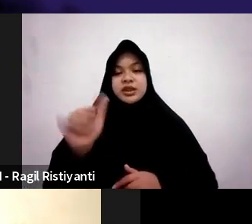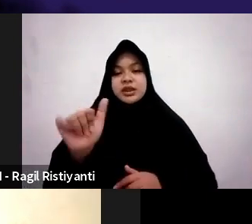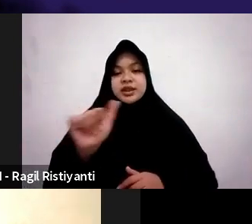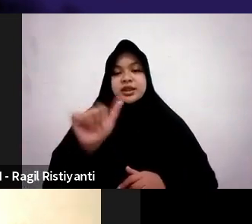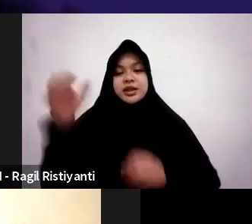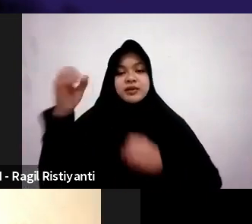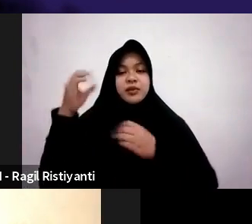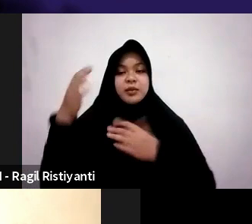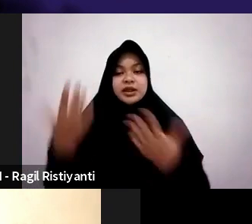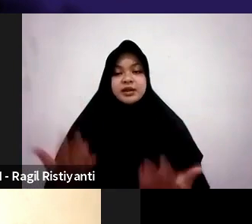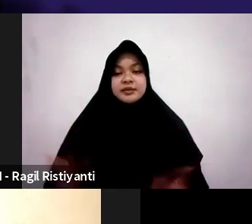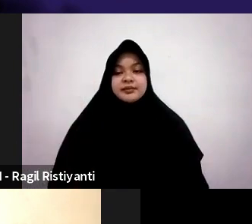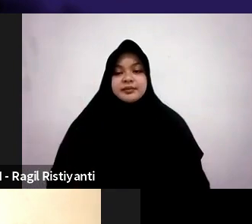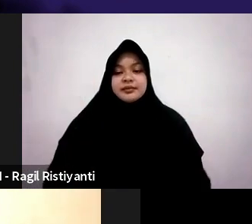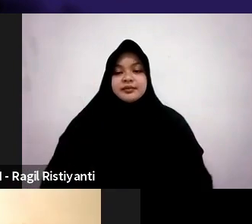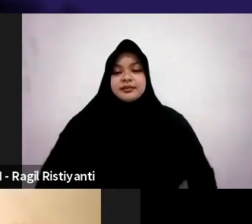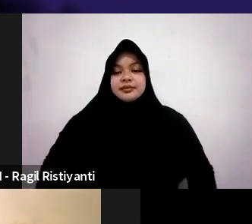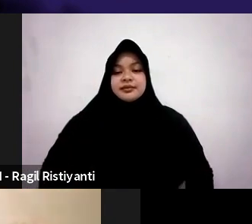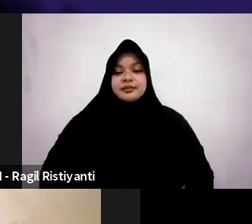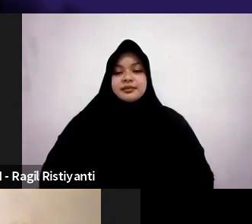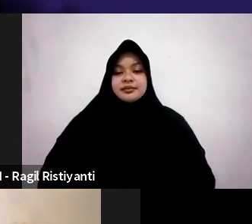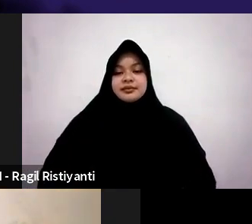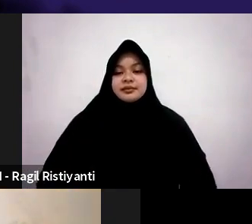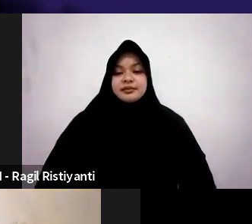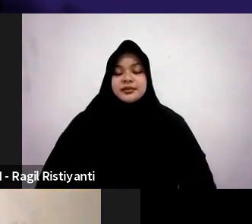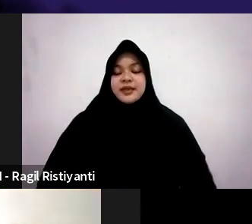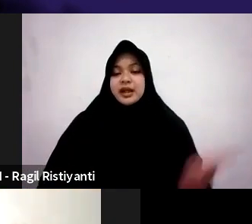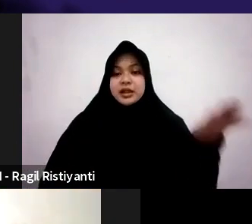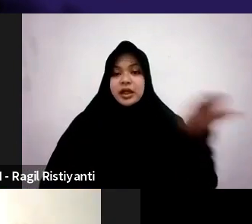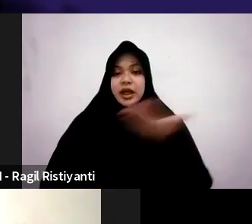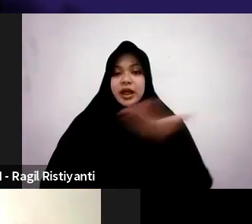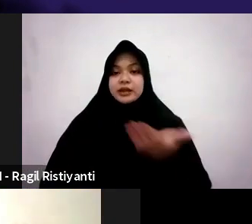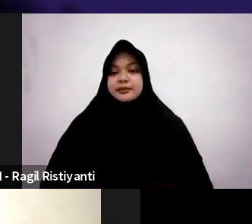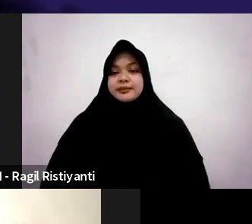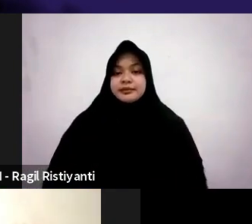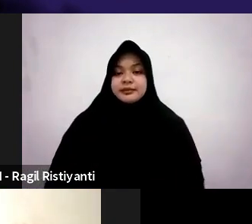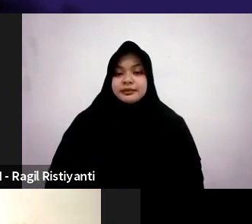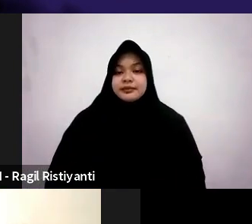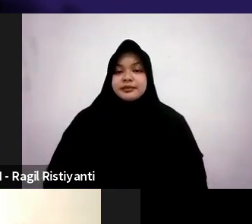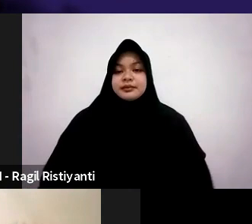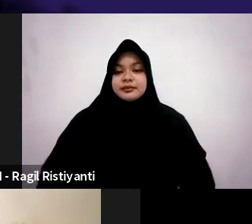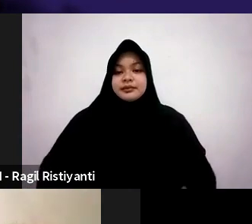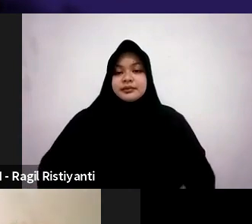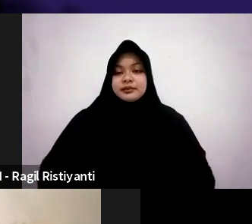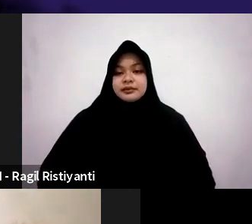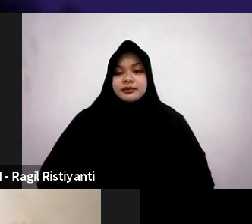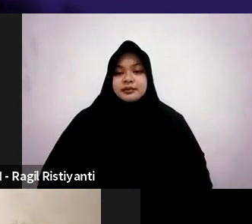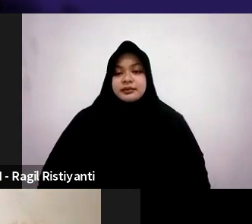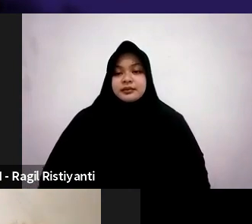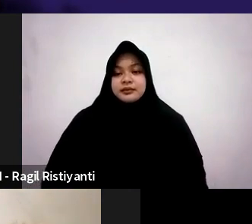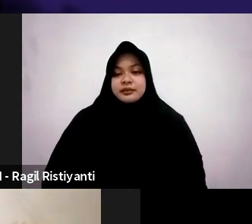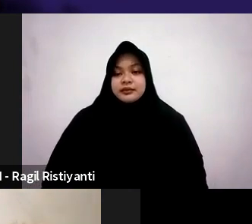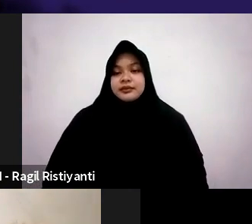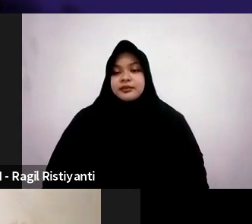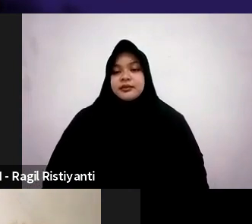dilihat tanggapi yakan Mbak lucu a Saya enggak pernah Ya